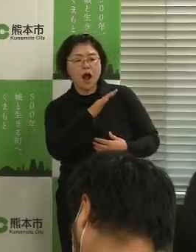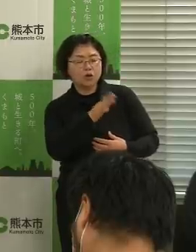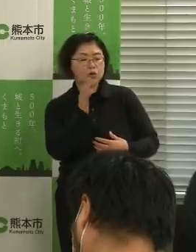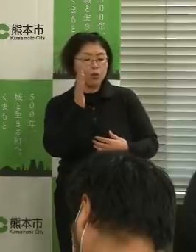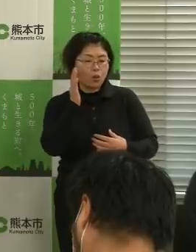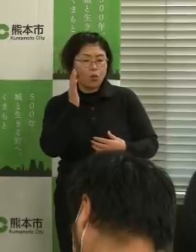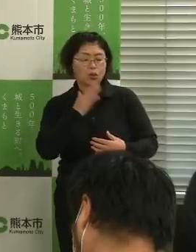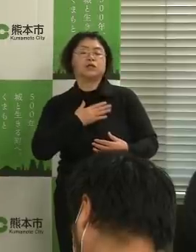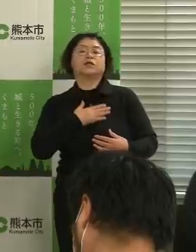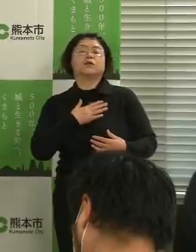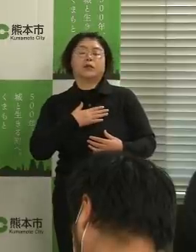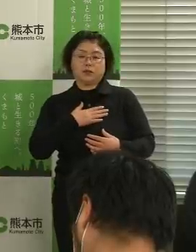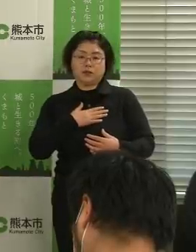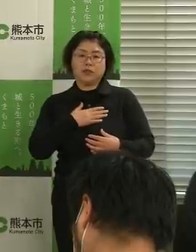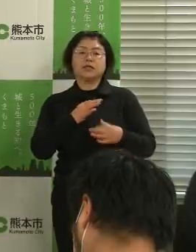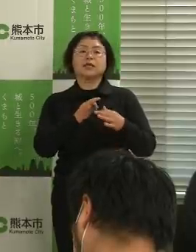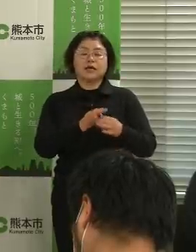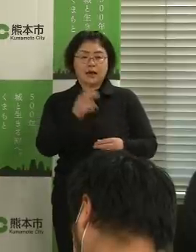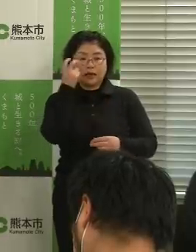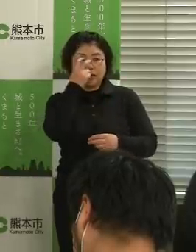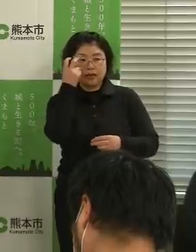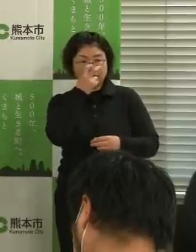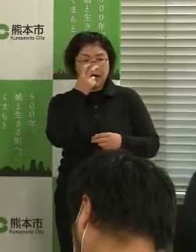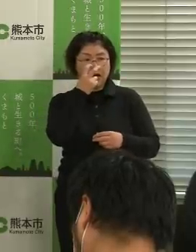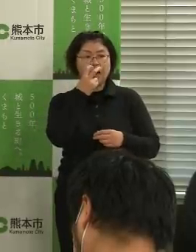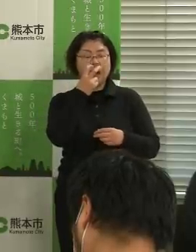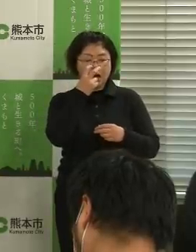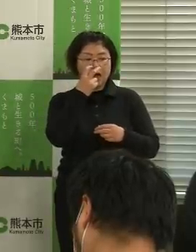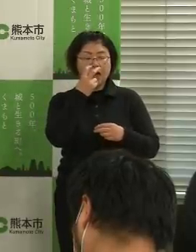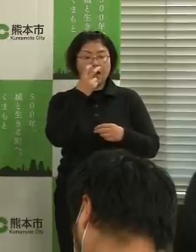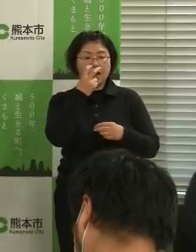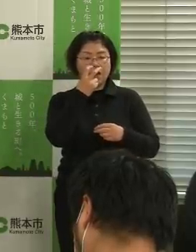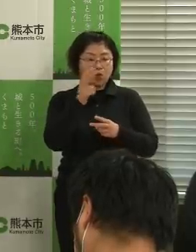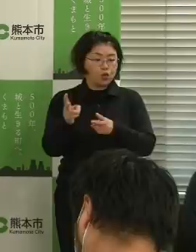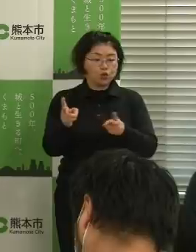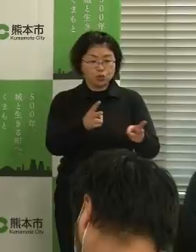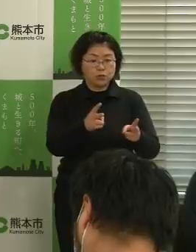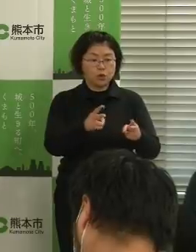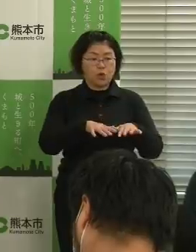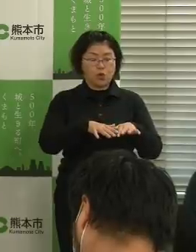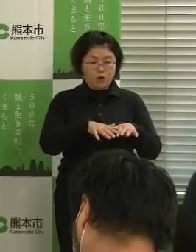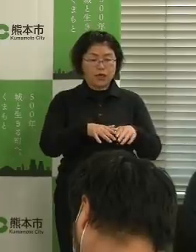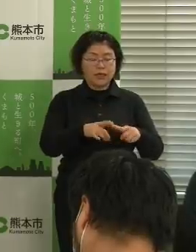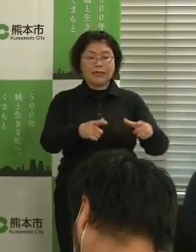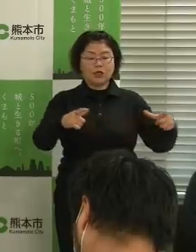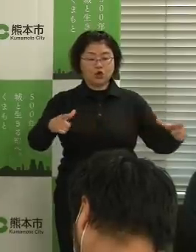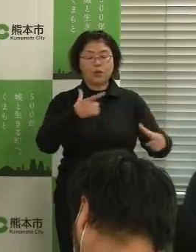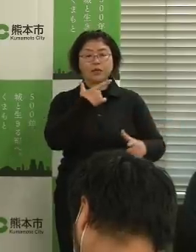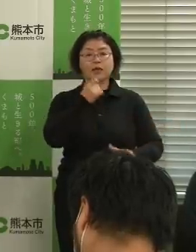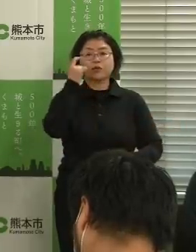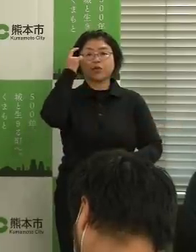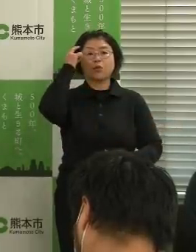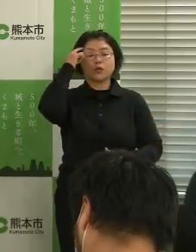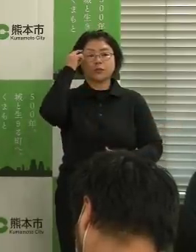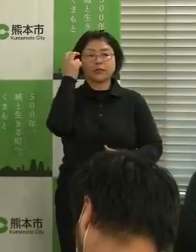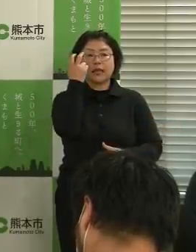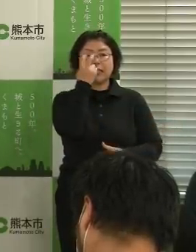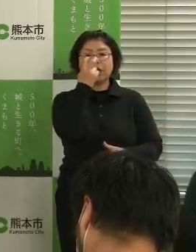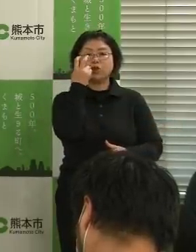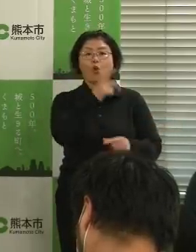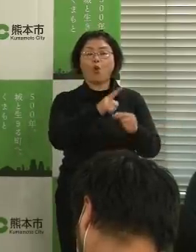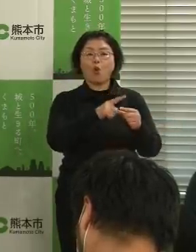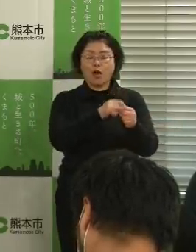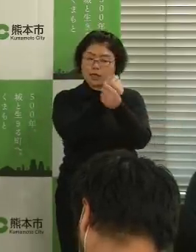検査対し、まあ、検査件数をですね、やはりこれから増やしていくということも、あって、こういう体制を 今検討も始め